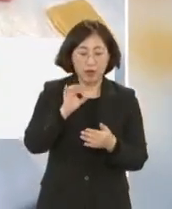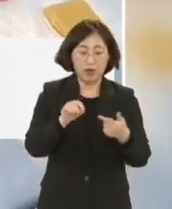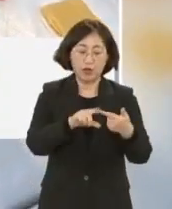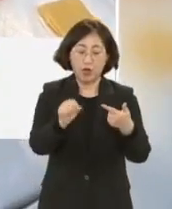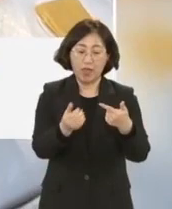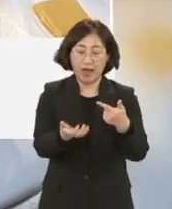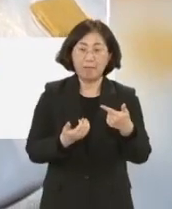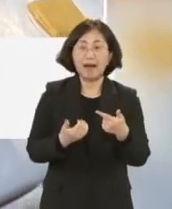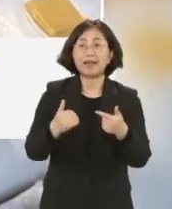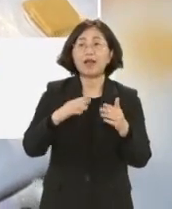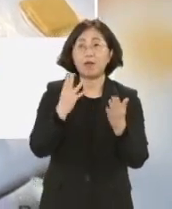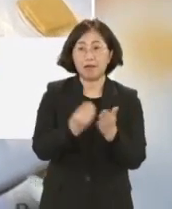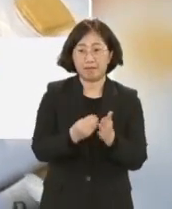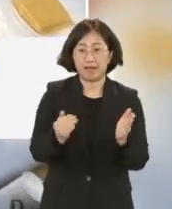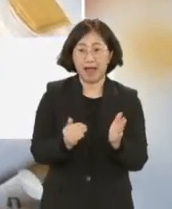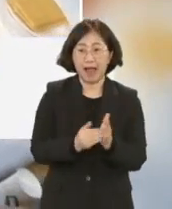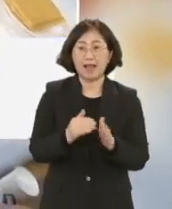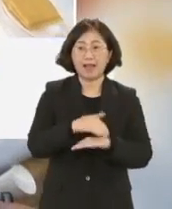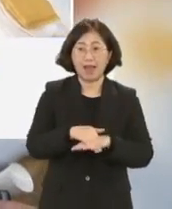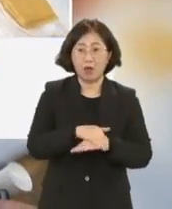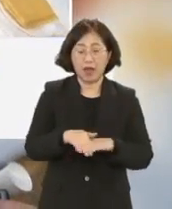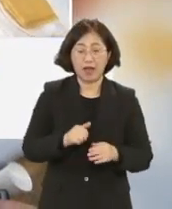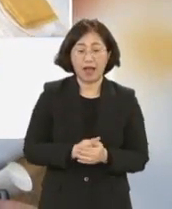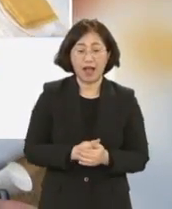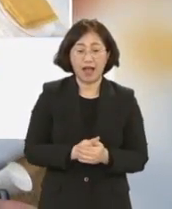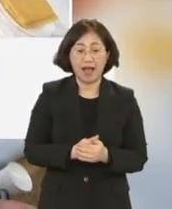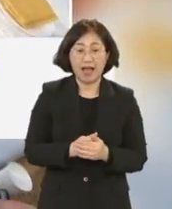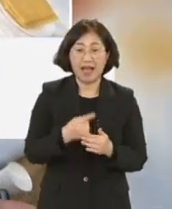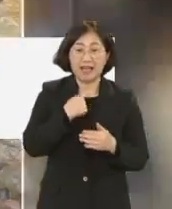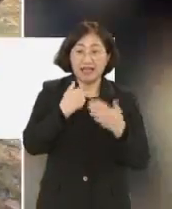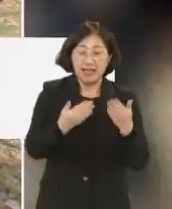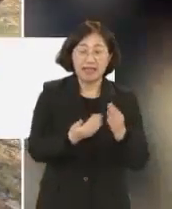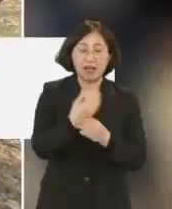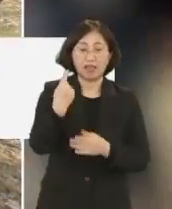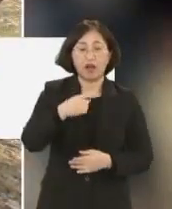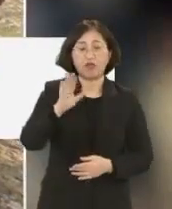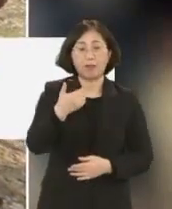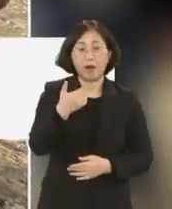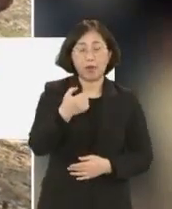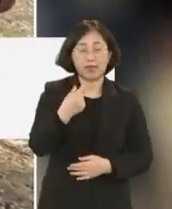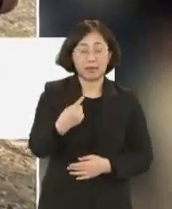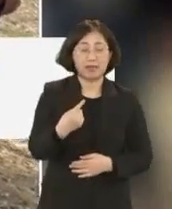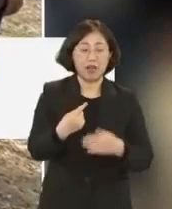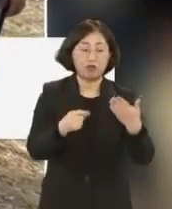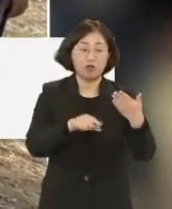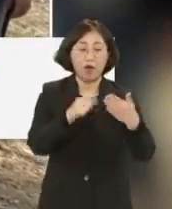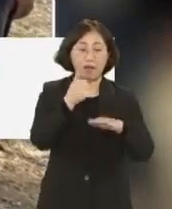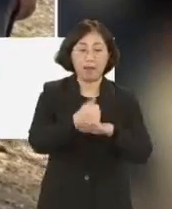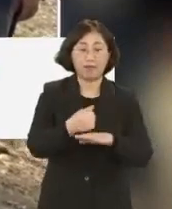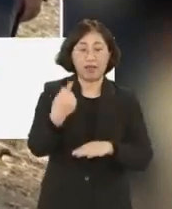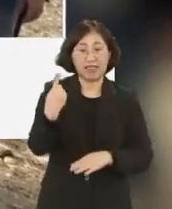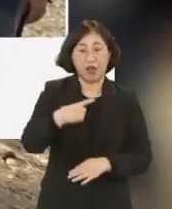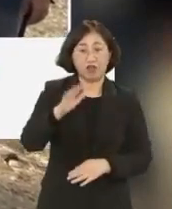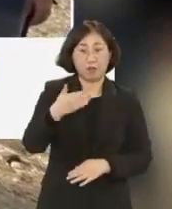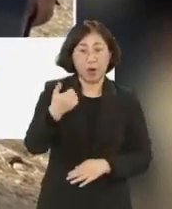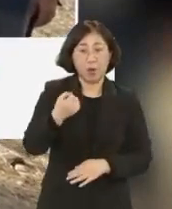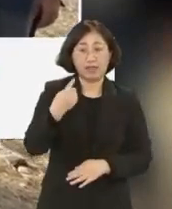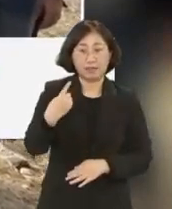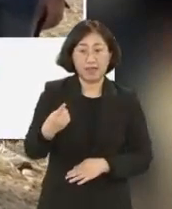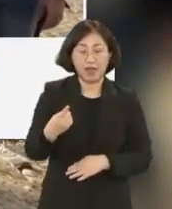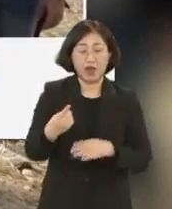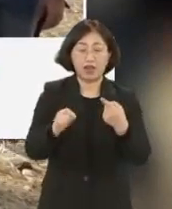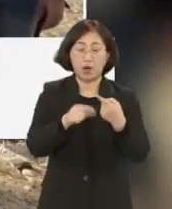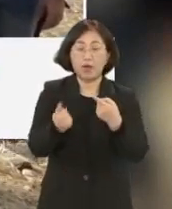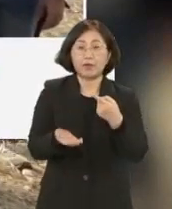마칠 계획입니다. 아산 지역 부역 혐의 희생사건은 1950년 9월 말부터 1951년 1월